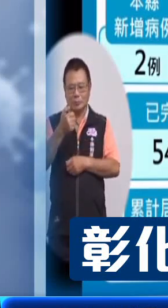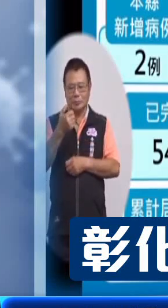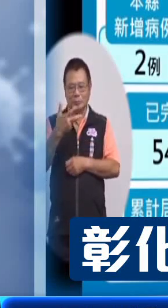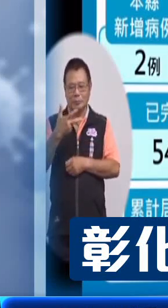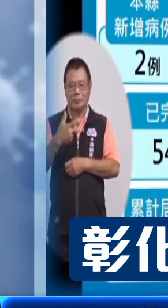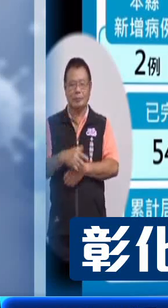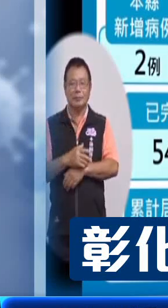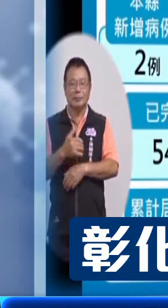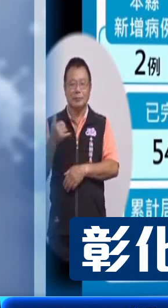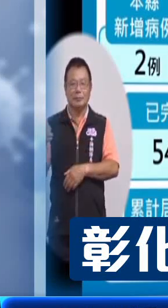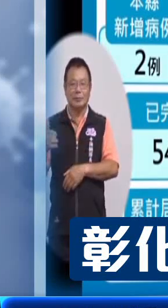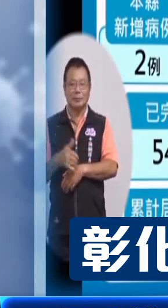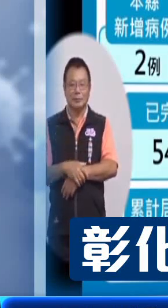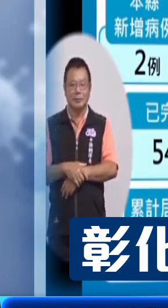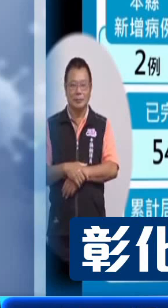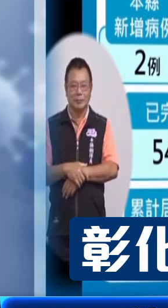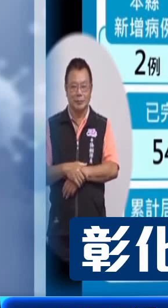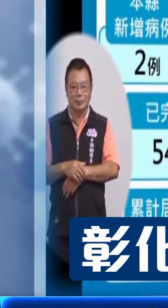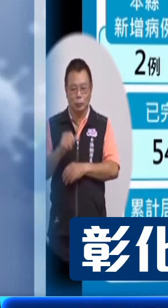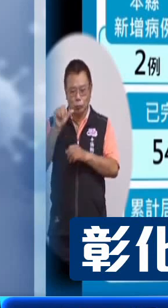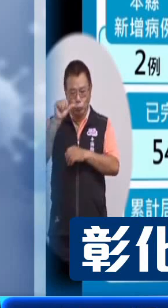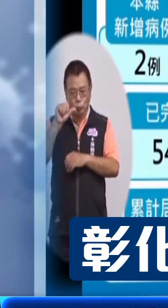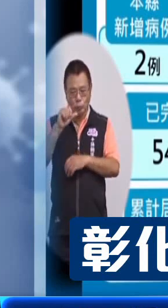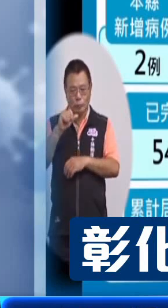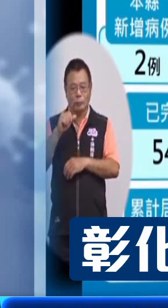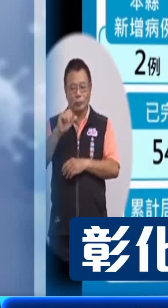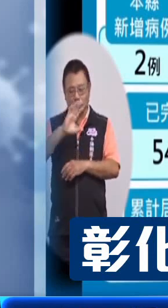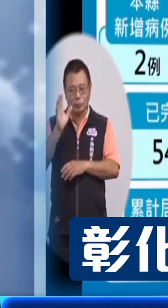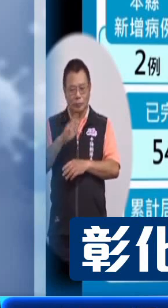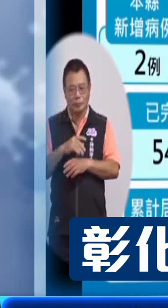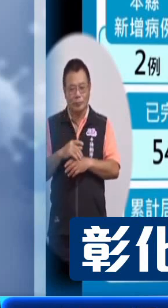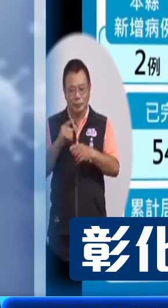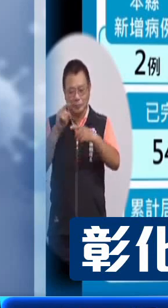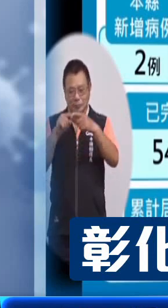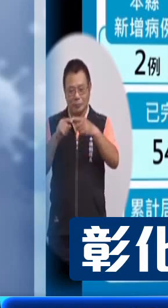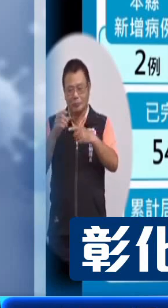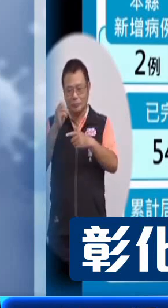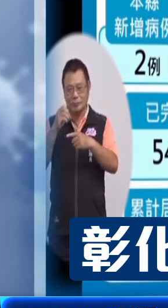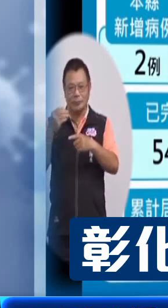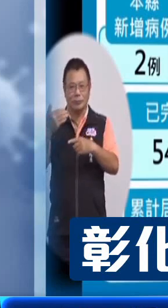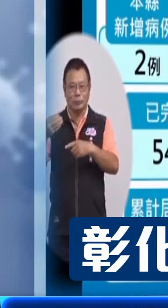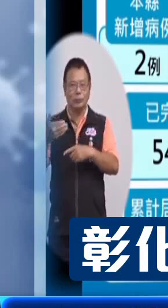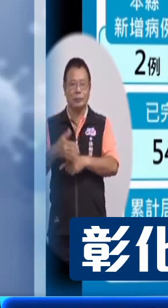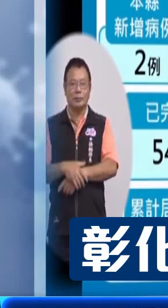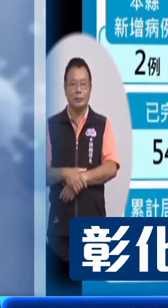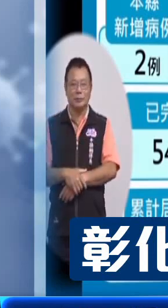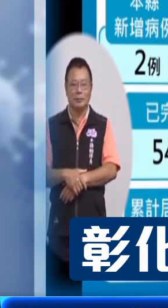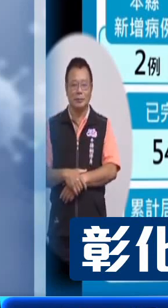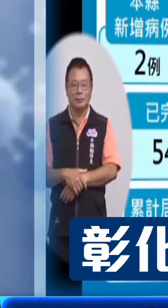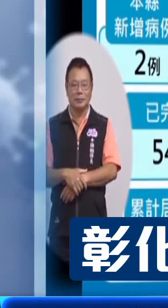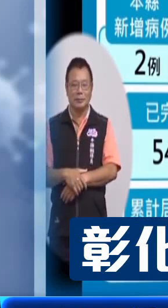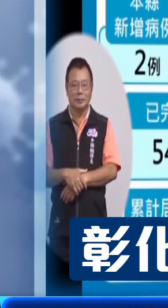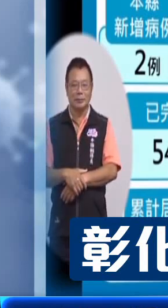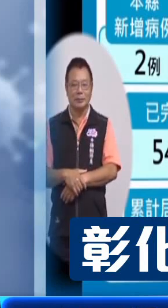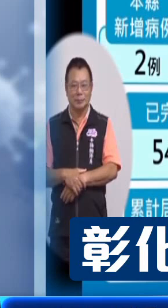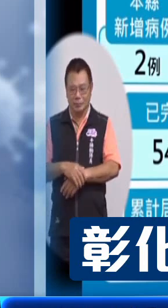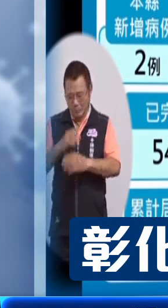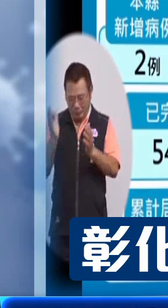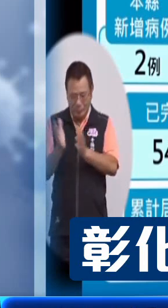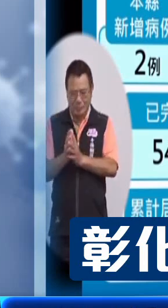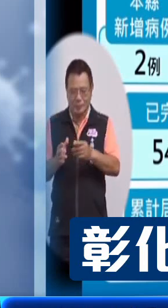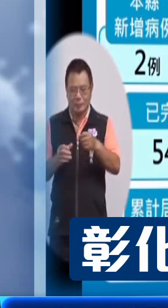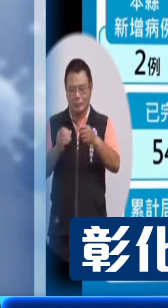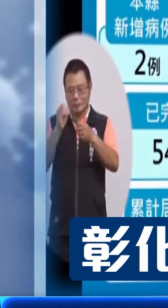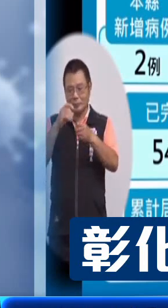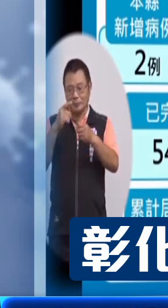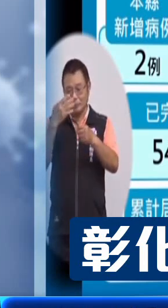居家隔离期间 PCR 采检确诊，目前整个排咖传染链已经累计了38人确诊。那另外一